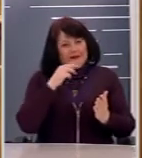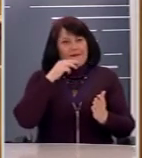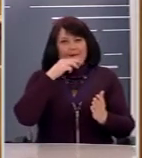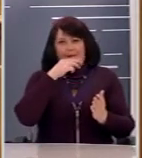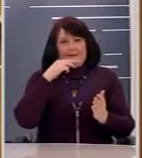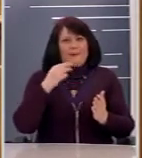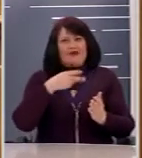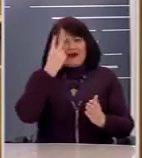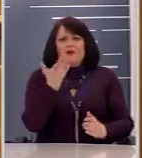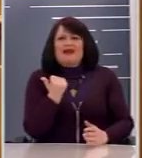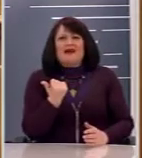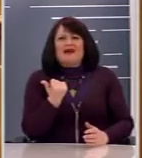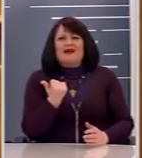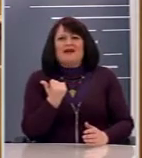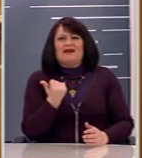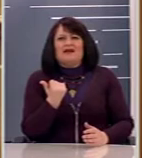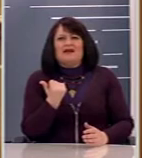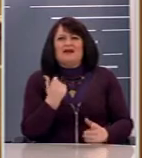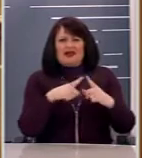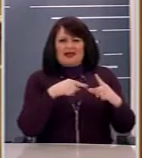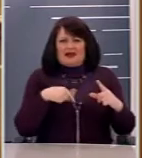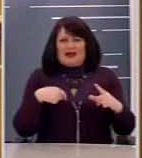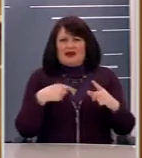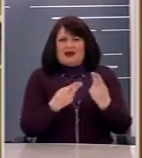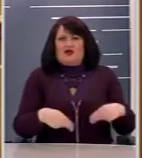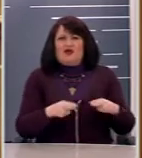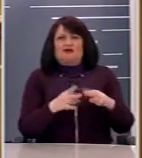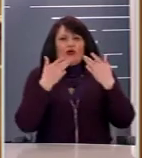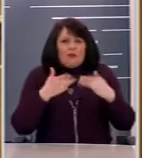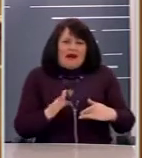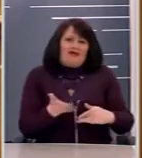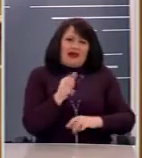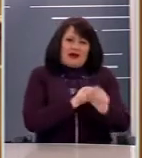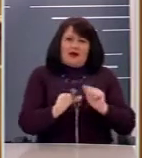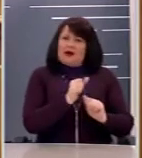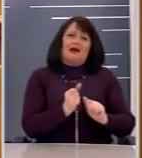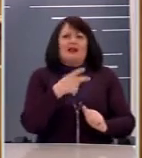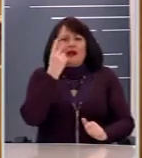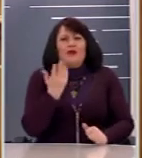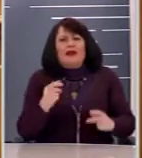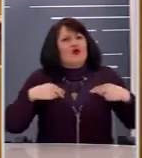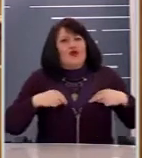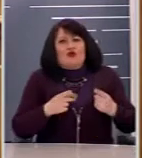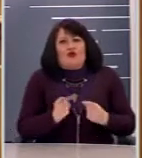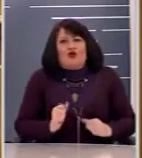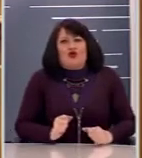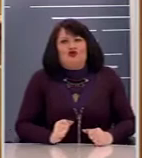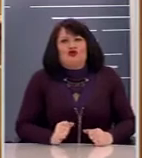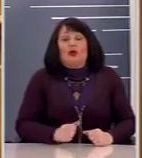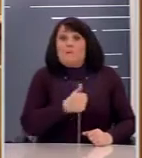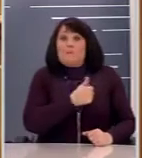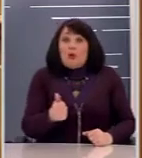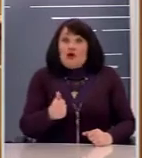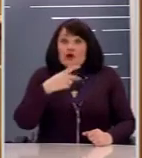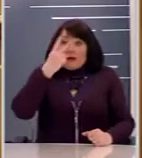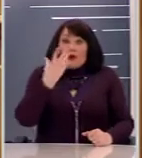δεν έχει δικαίωμα παρέμβαση διοικητικό επίπεδο να αλλάξει, να πάει ζητήσει την παρέτηση του Διοικητικού Συμβουλίου. Μόνο για το παροχή. Έχει λόγο μόνο